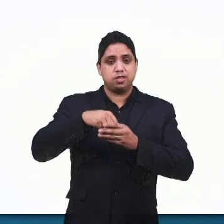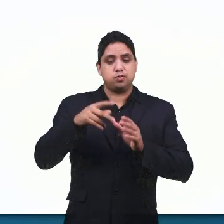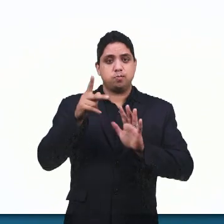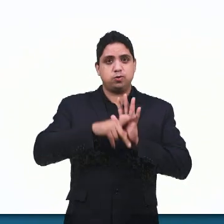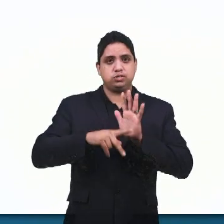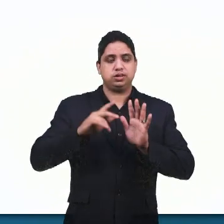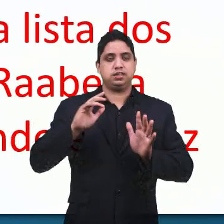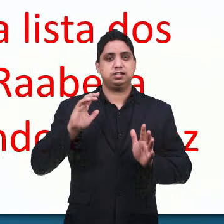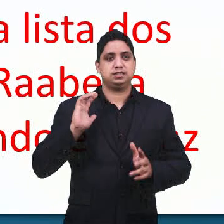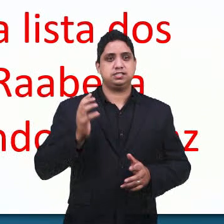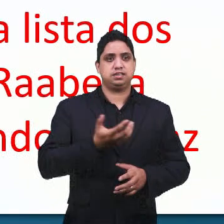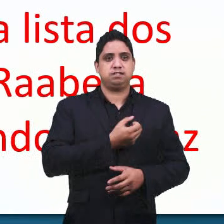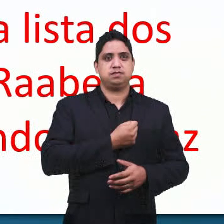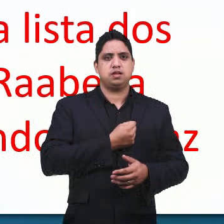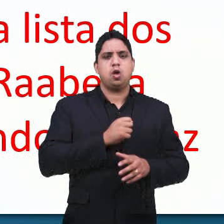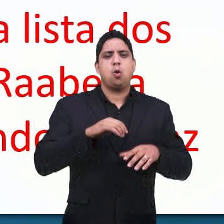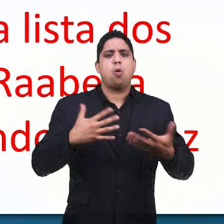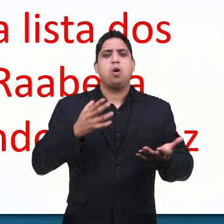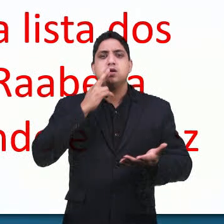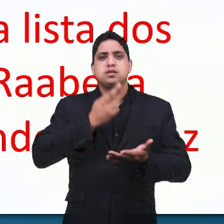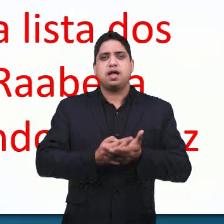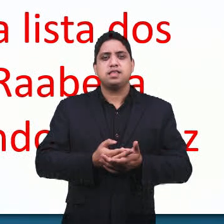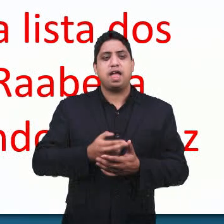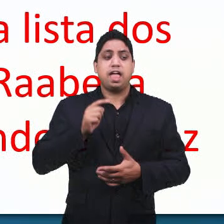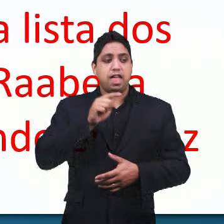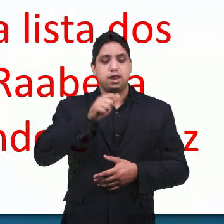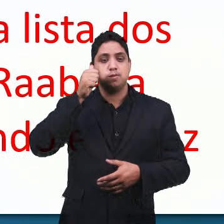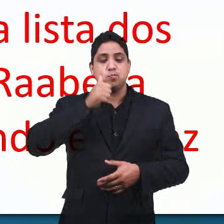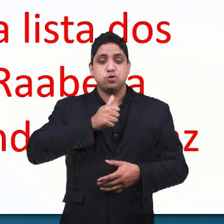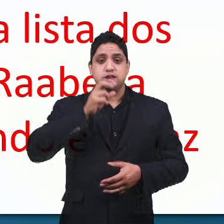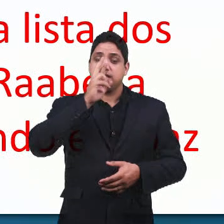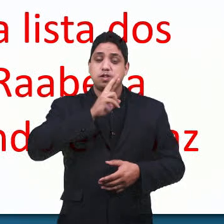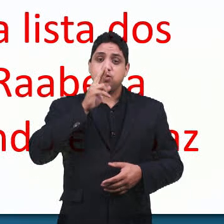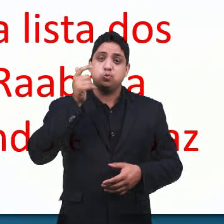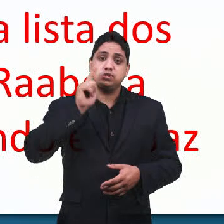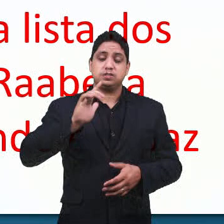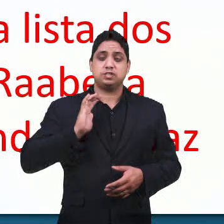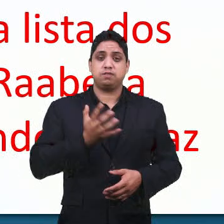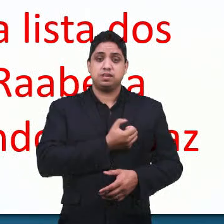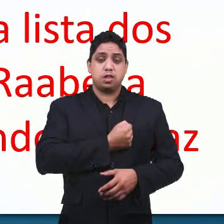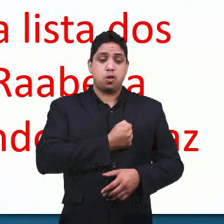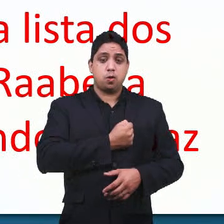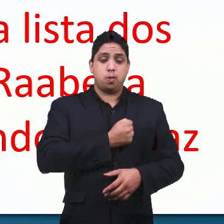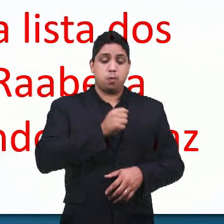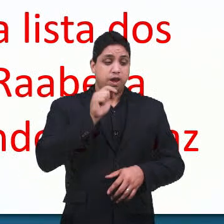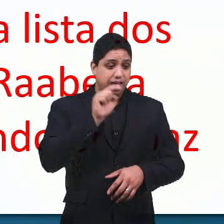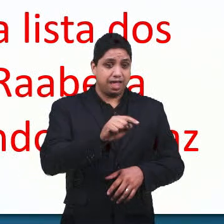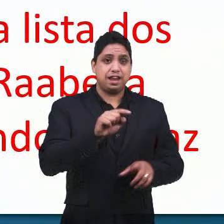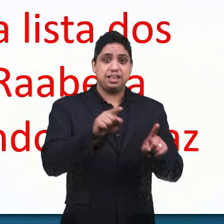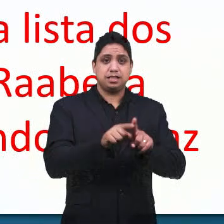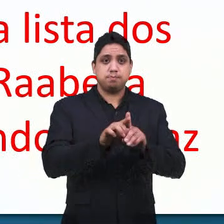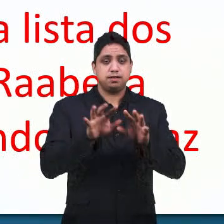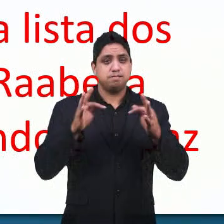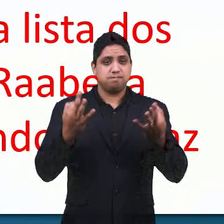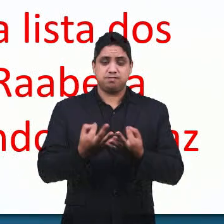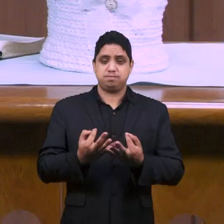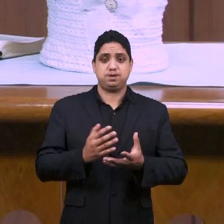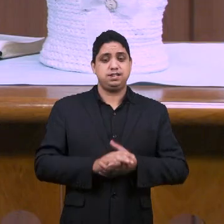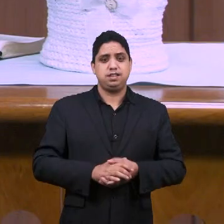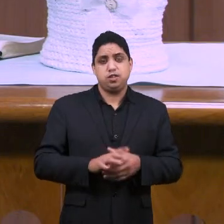du fait qu'elle est entrée dans le projet quand elle a reçu et a gardé les espions? Quel a été le résultat? Elle a eu le salut pour elle et sa